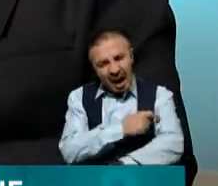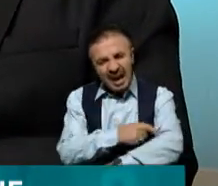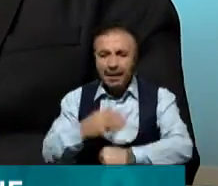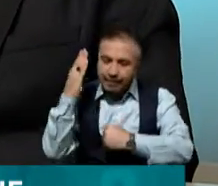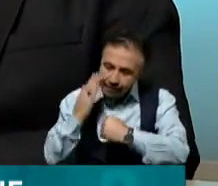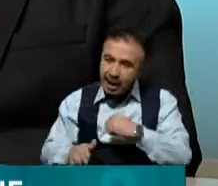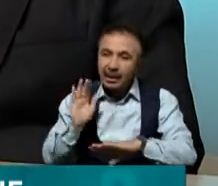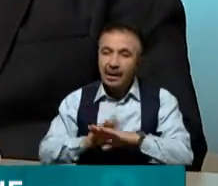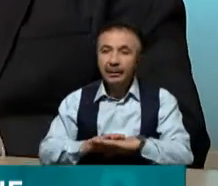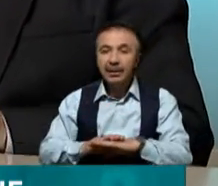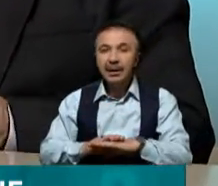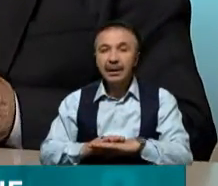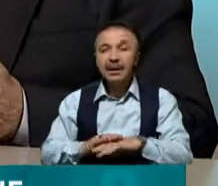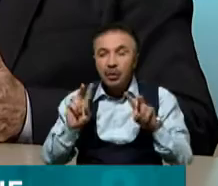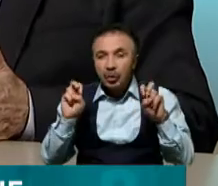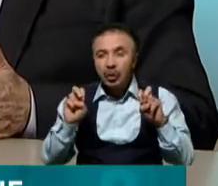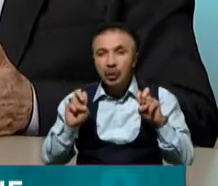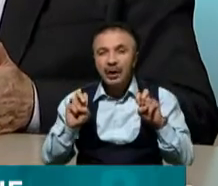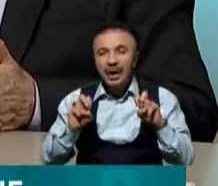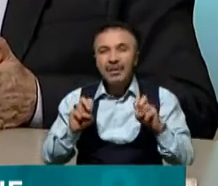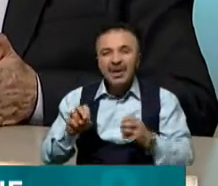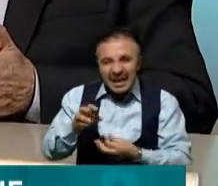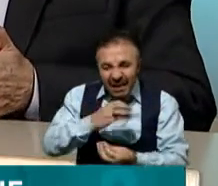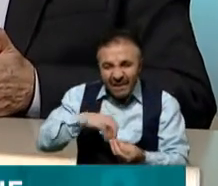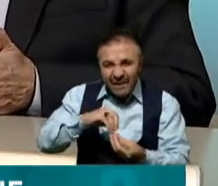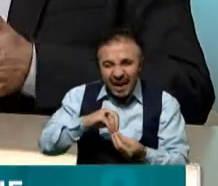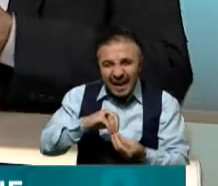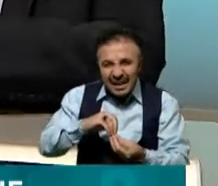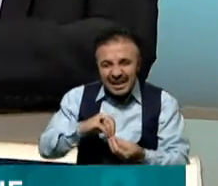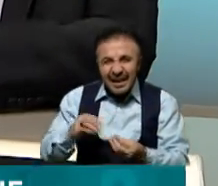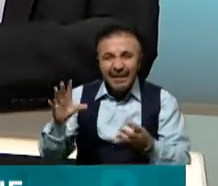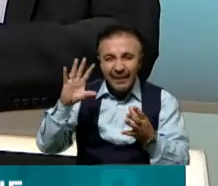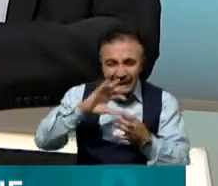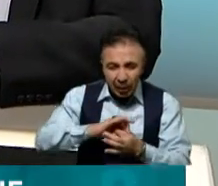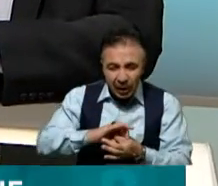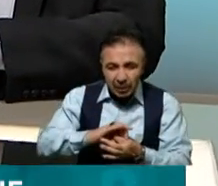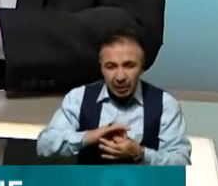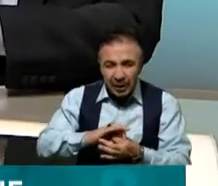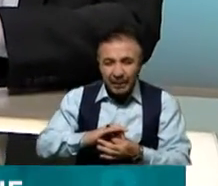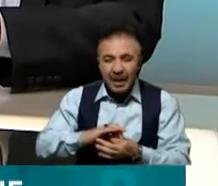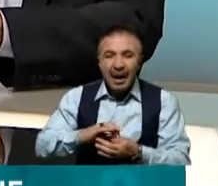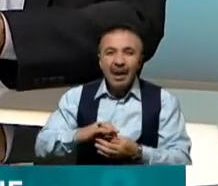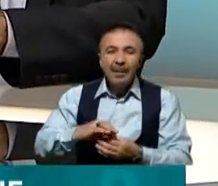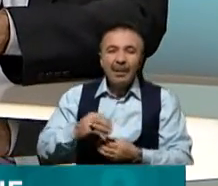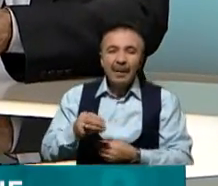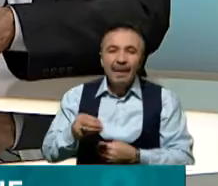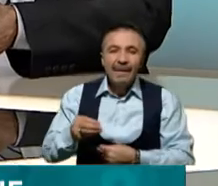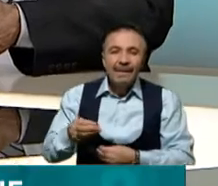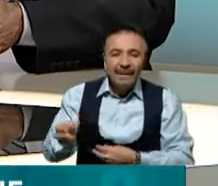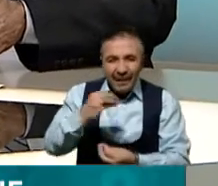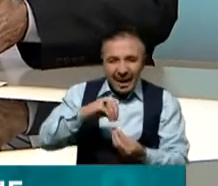bir meseledir. Ama bir şekliyle faize bulaşmış, daha çok faize para koymuş, parası orada